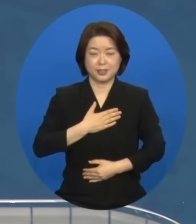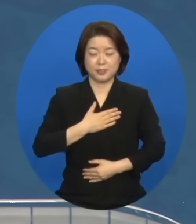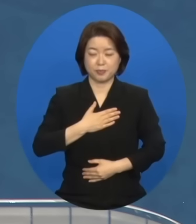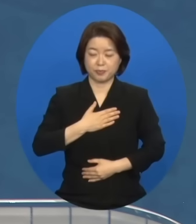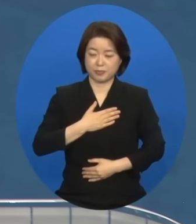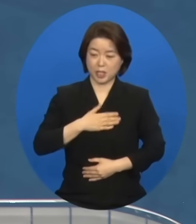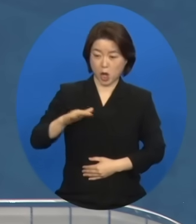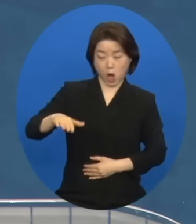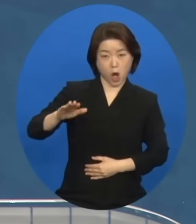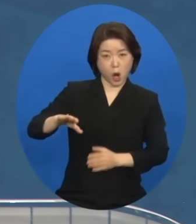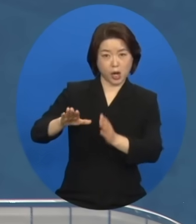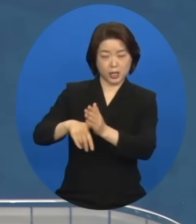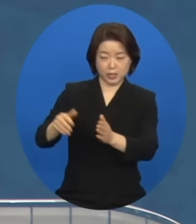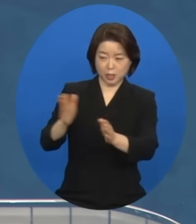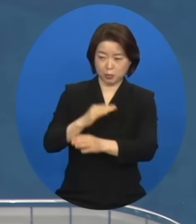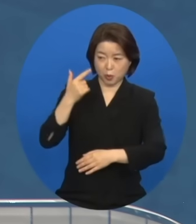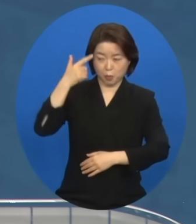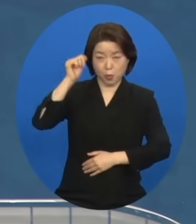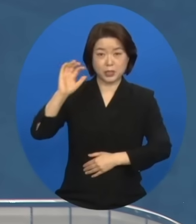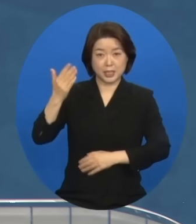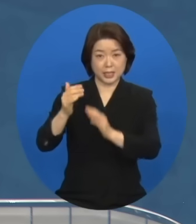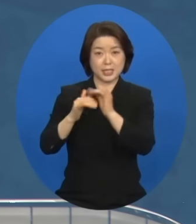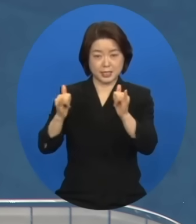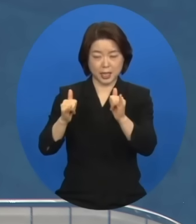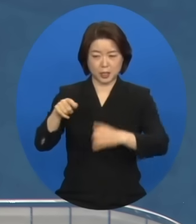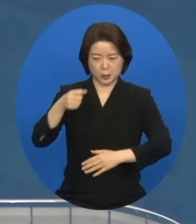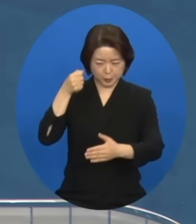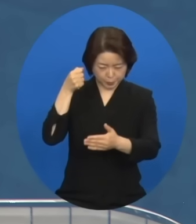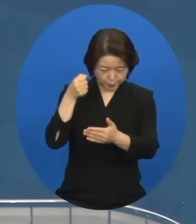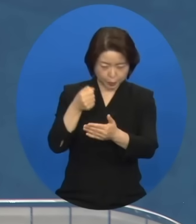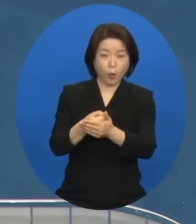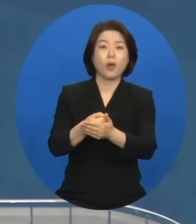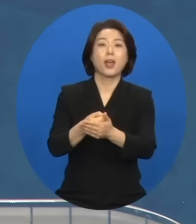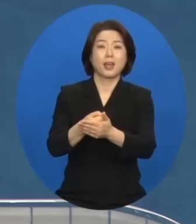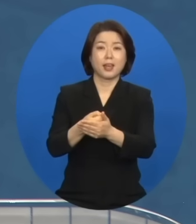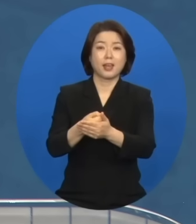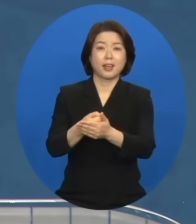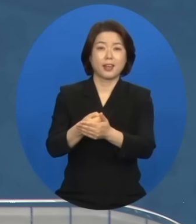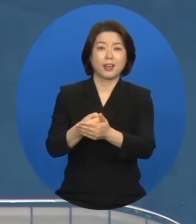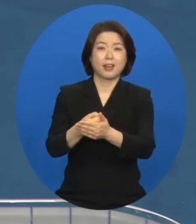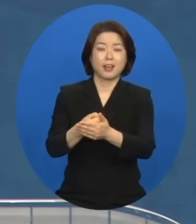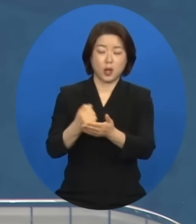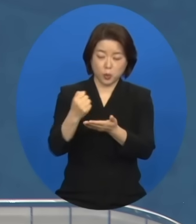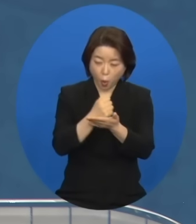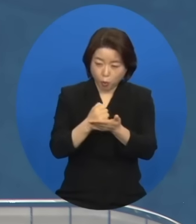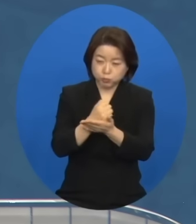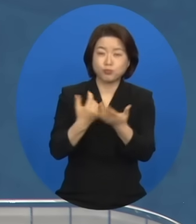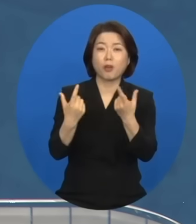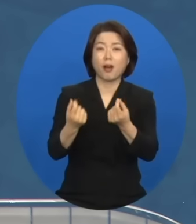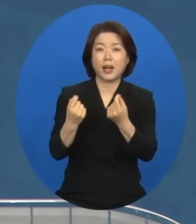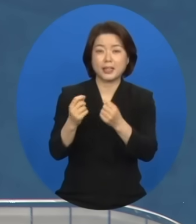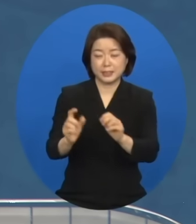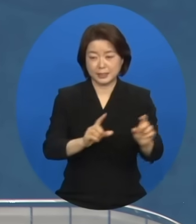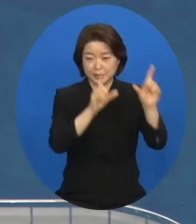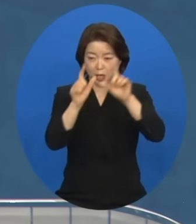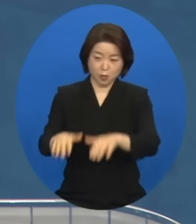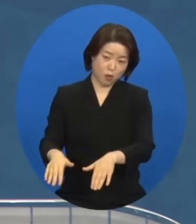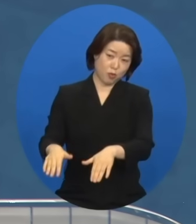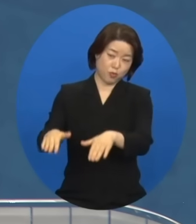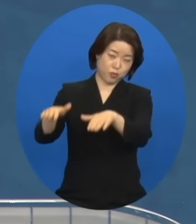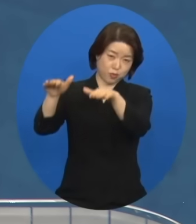어려서부터 제가 목사가 될 사람으로 그렇게 정해진 그런 정말 운명과 같은 삶을